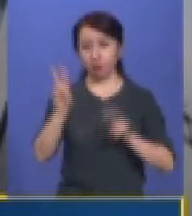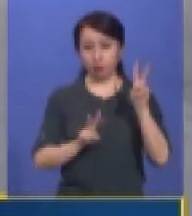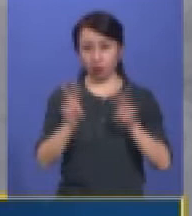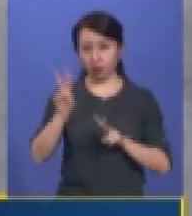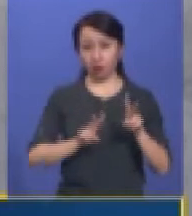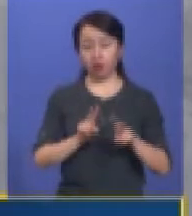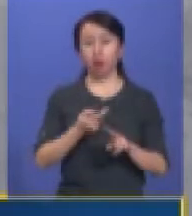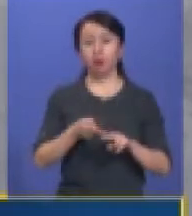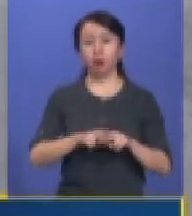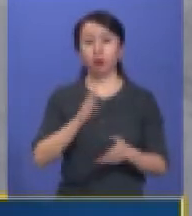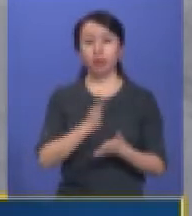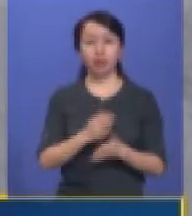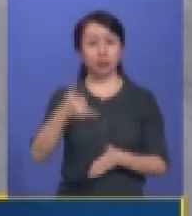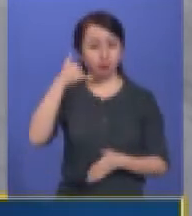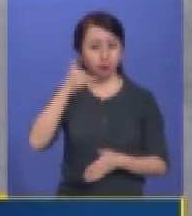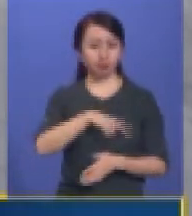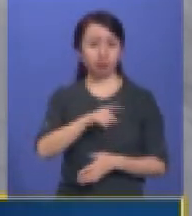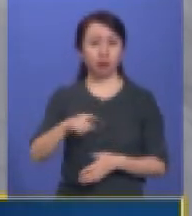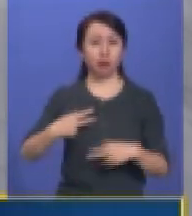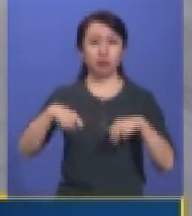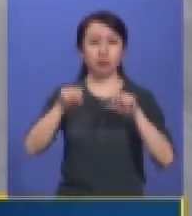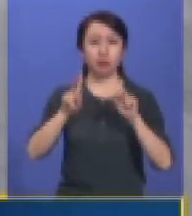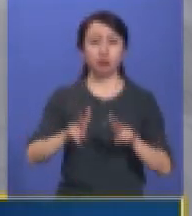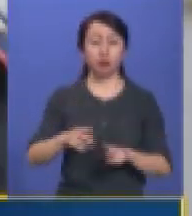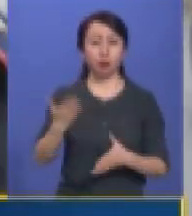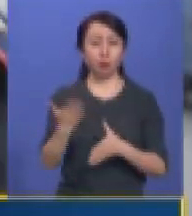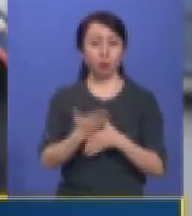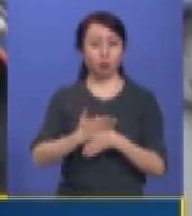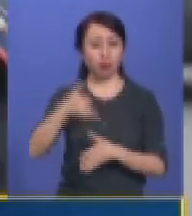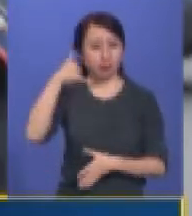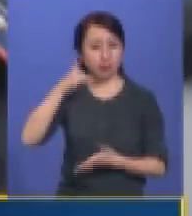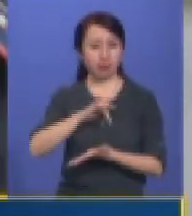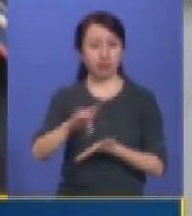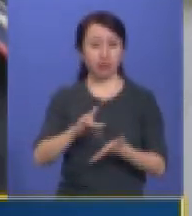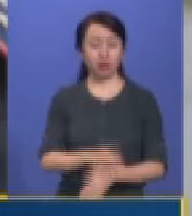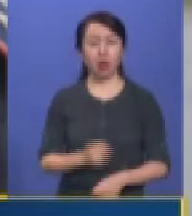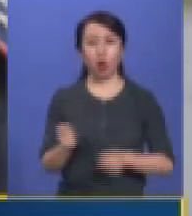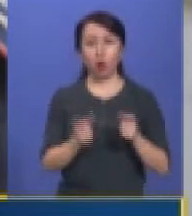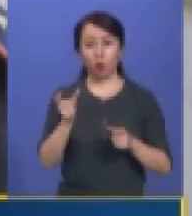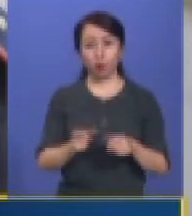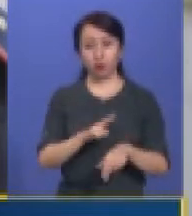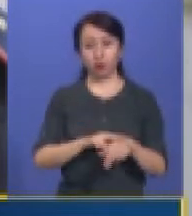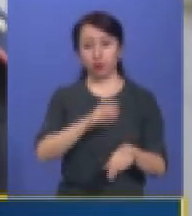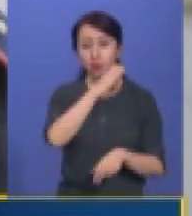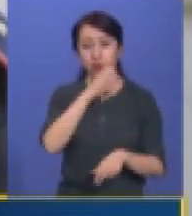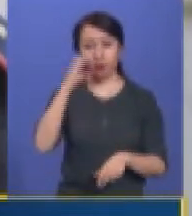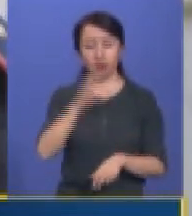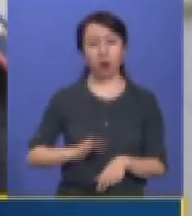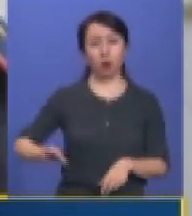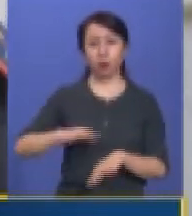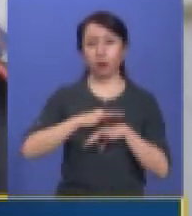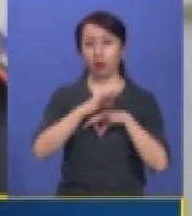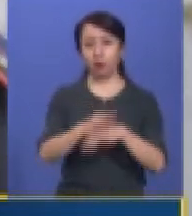буклеты, в которых указаны контактные телефоны специального колл-центра. Управление административной полиции департамента Северо-Казахстанской области